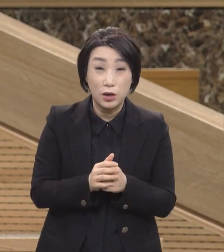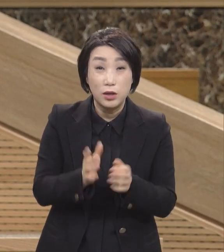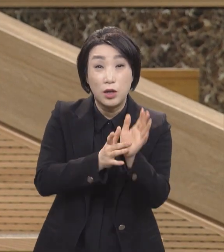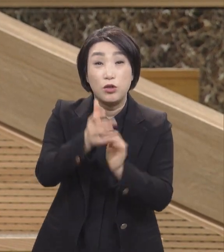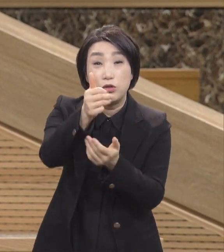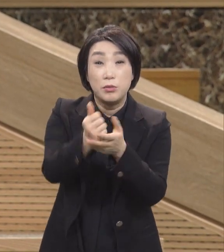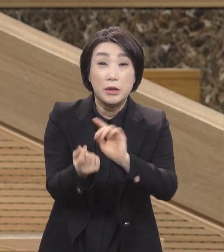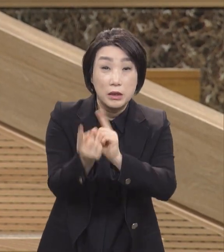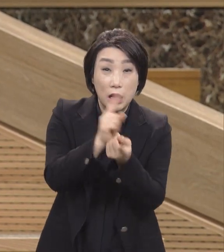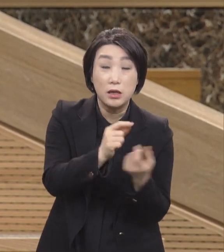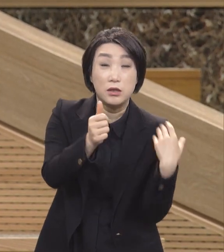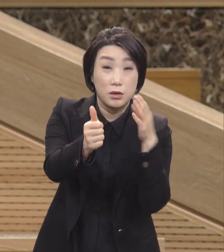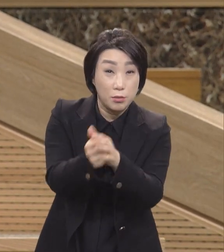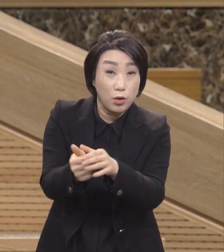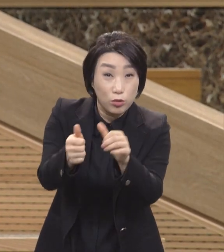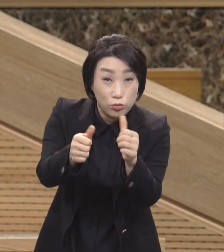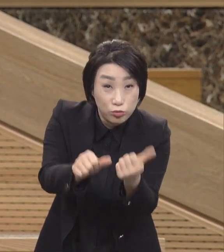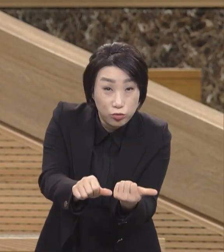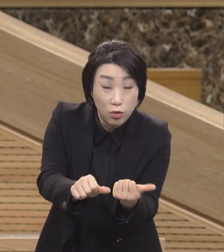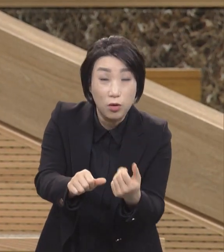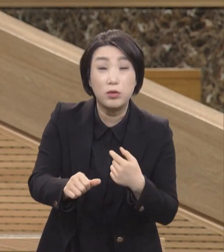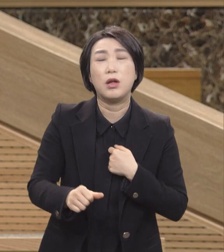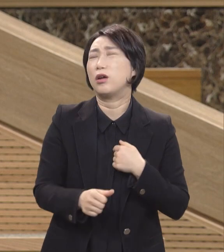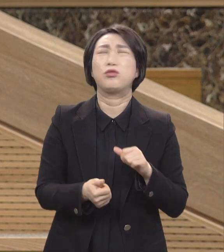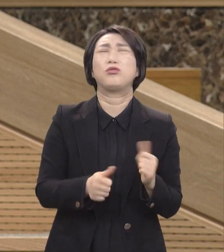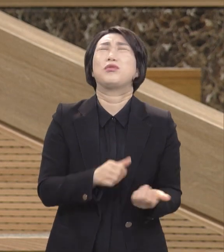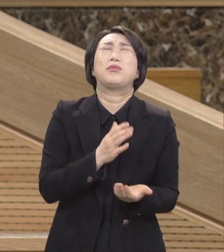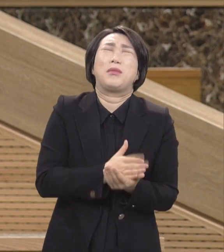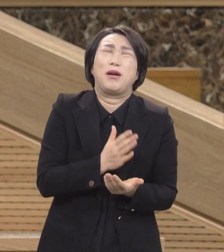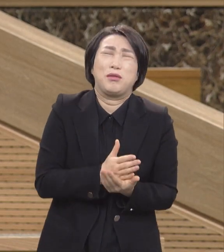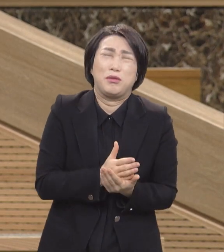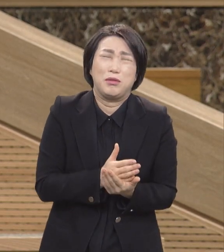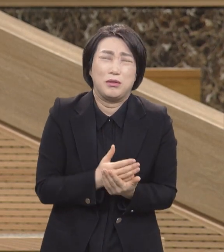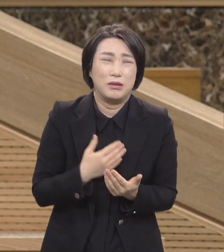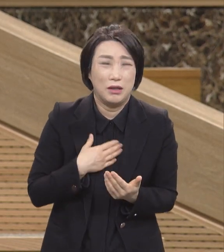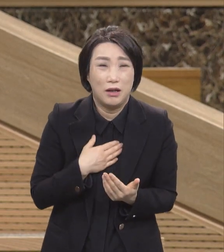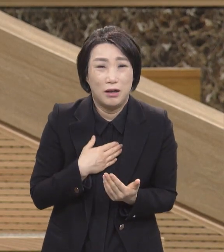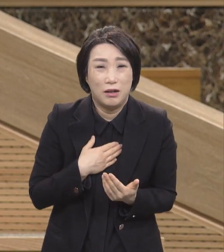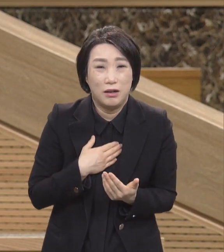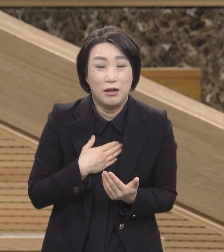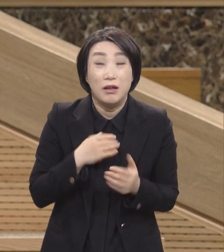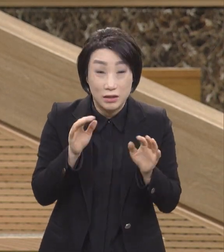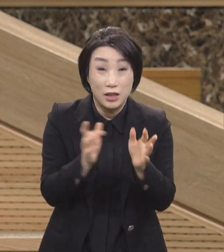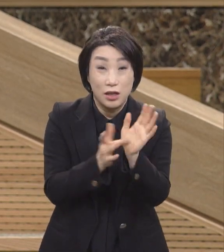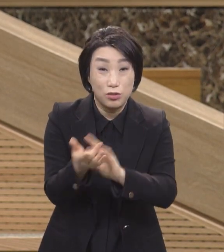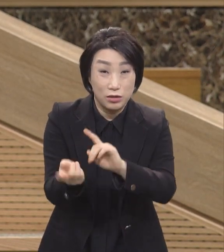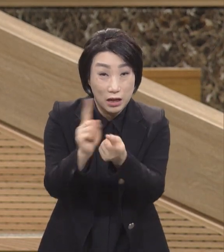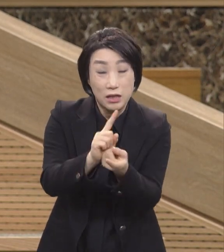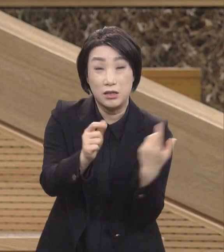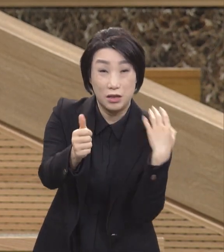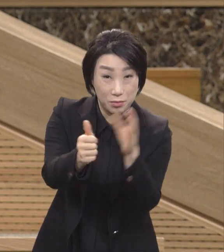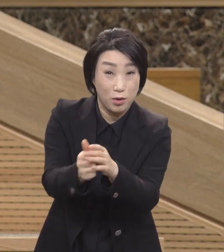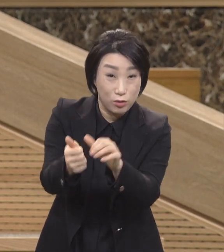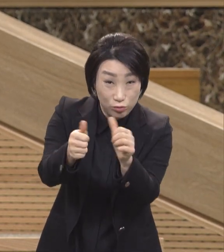그분이 대신 너는 죽으면 안 돼. 내가 대신